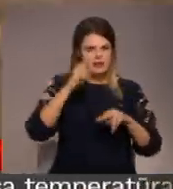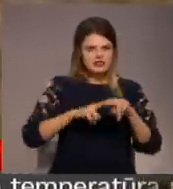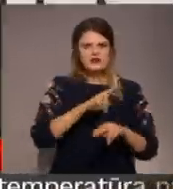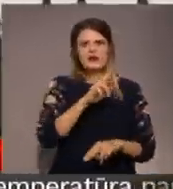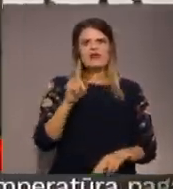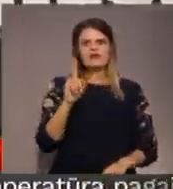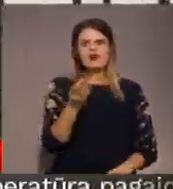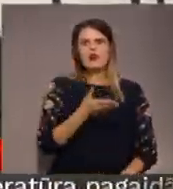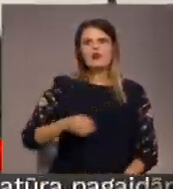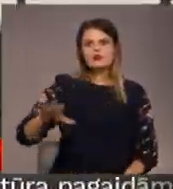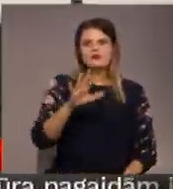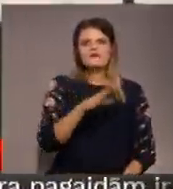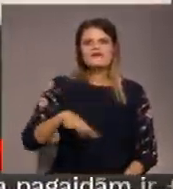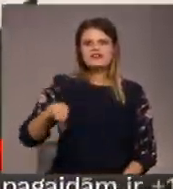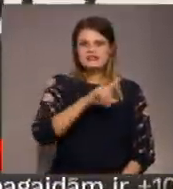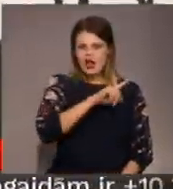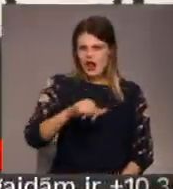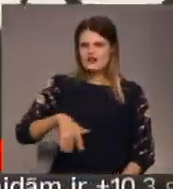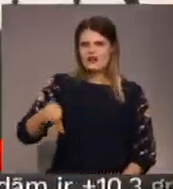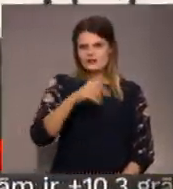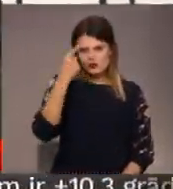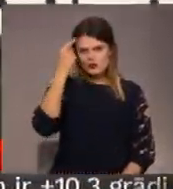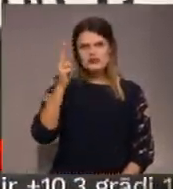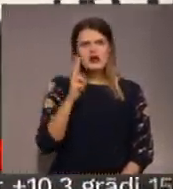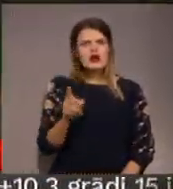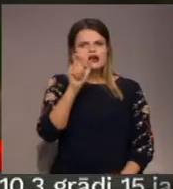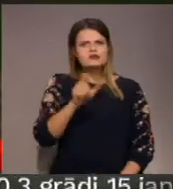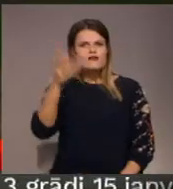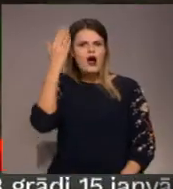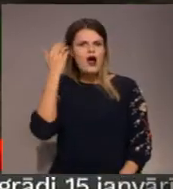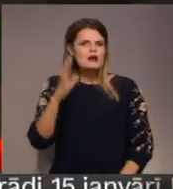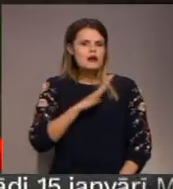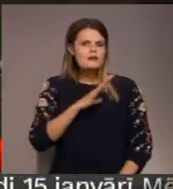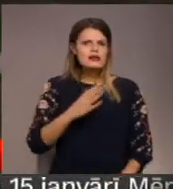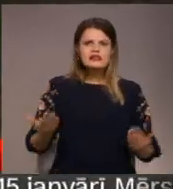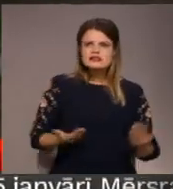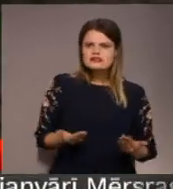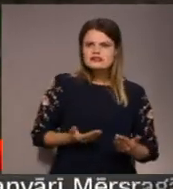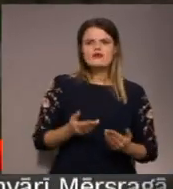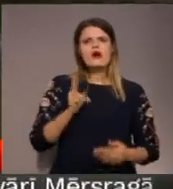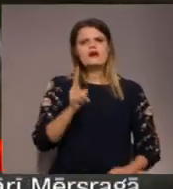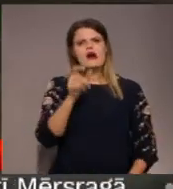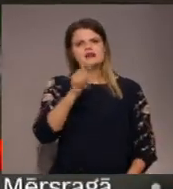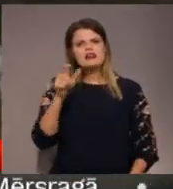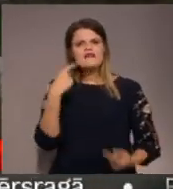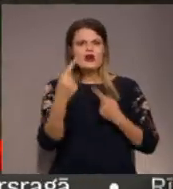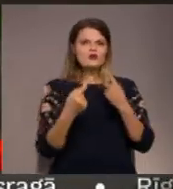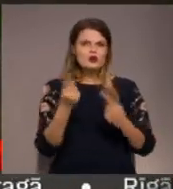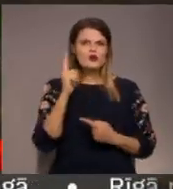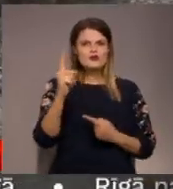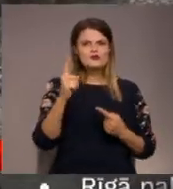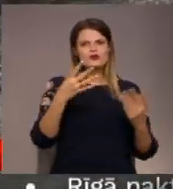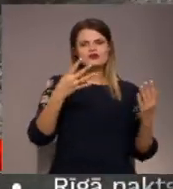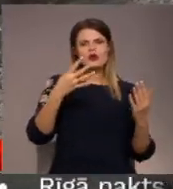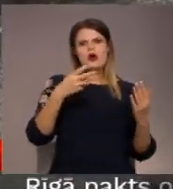visai Latvijai, ļaujot mums šodien uzzināt, kā cilvēki dzīvoja, kā runāja, ko domāja, par ko strīdējās 19. Gadsimta